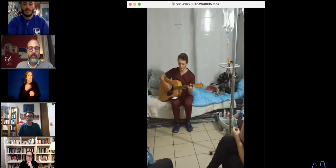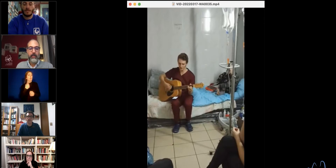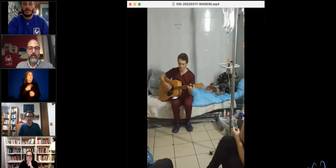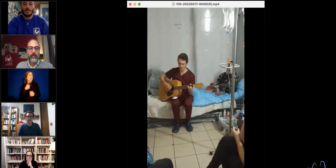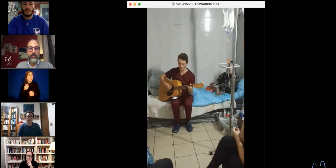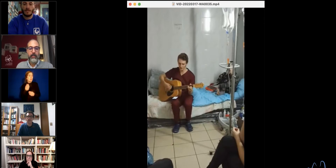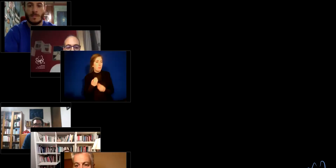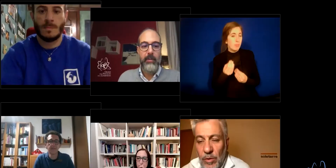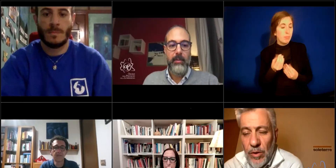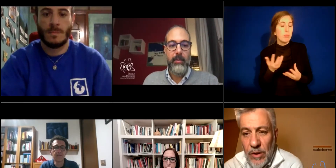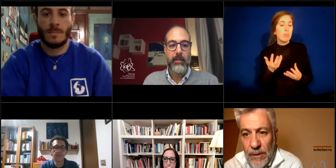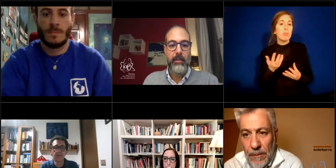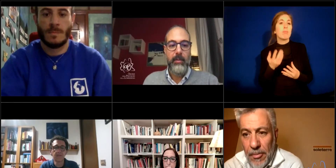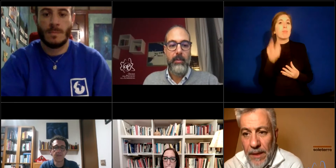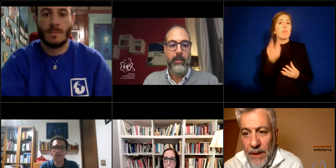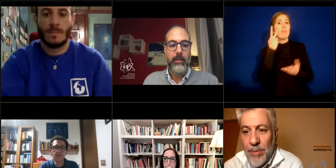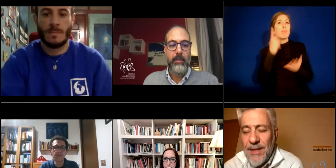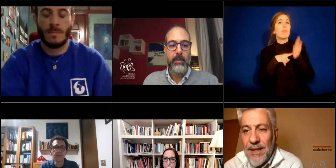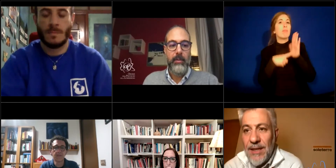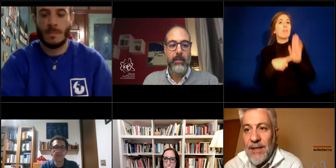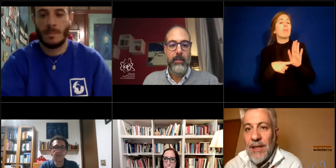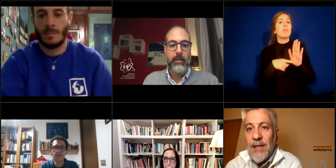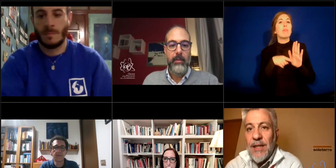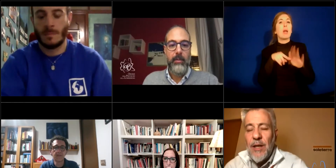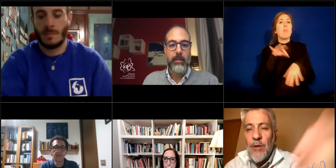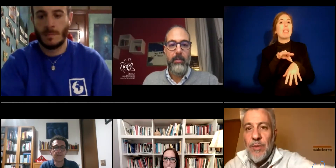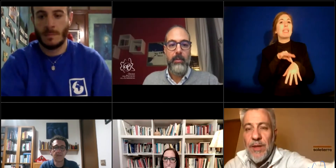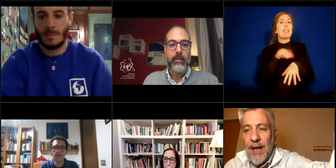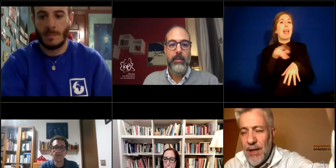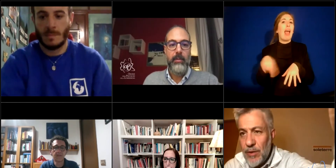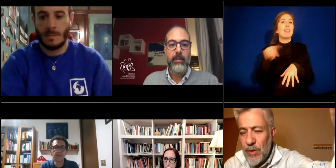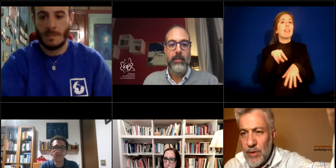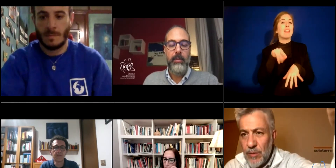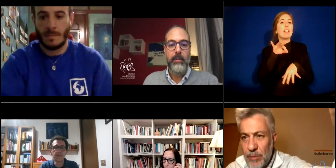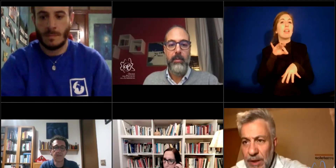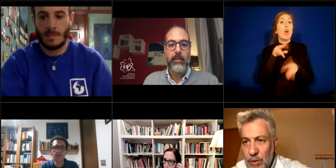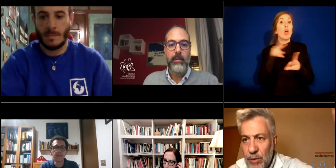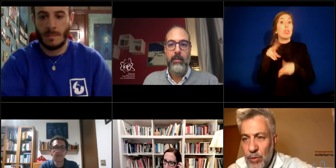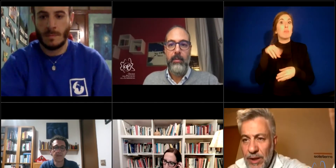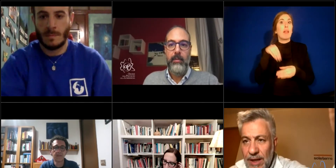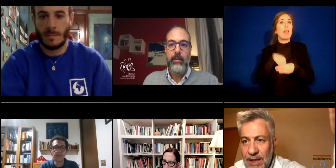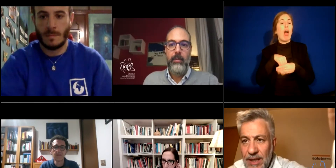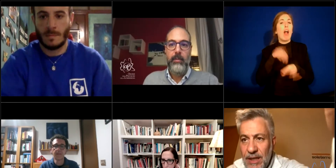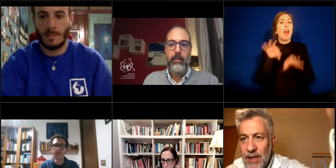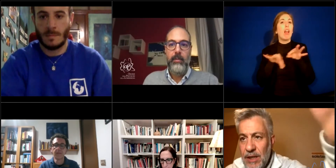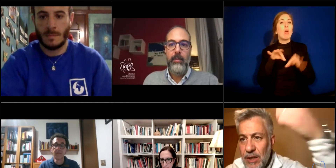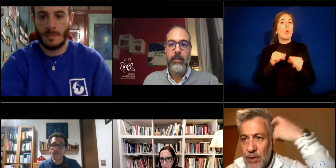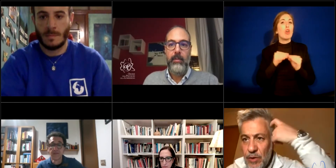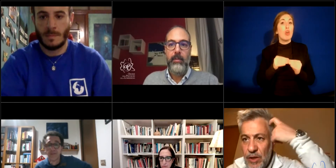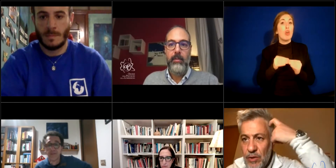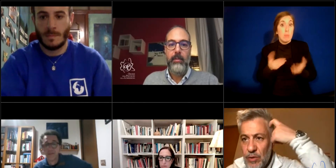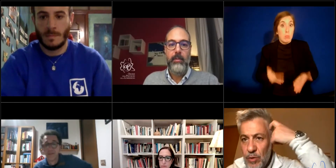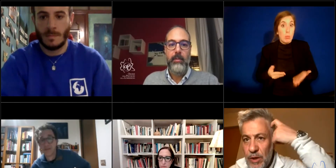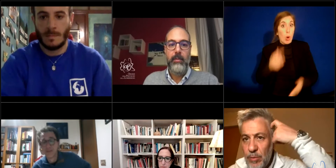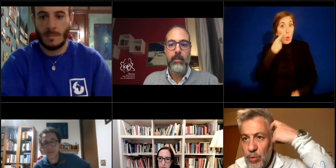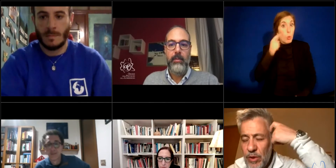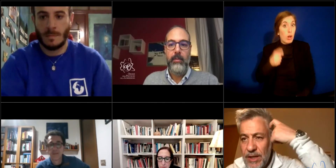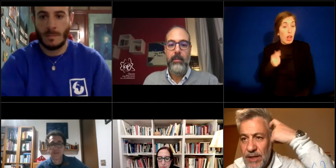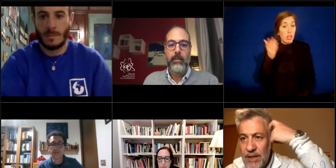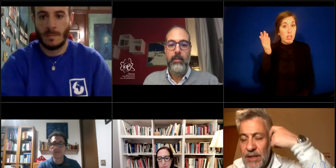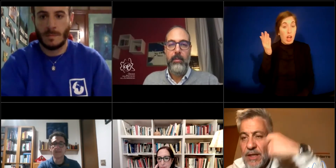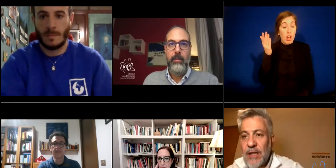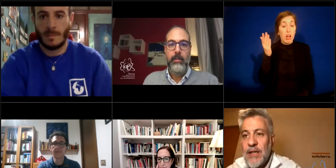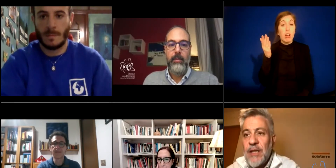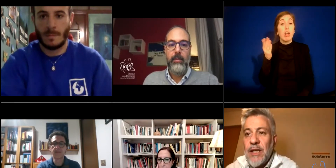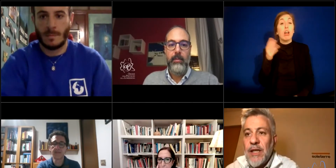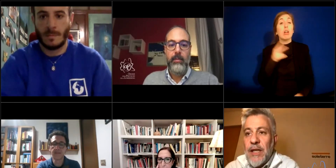sostanzialmente come si stanno curando i pazienti negli ospedali in questo momento in Ucraina, cioè sono nei